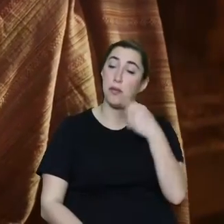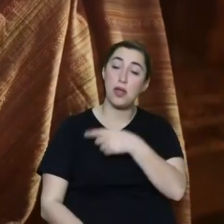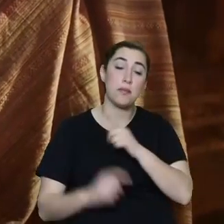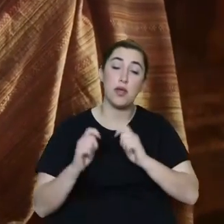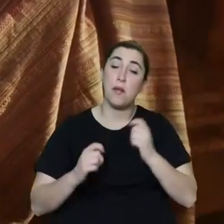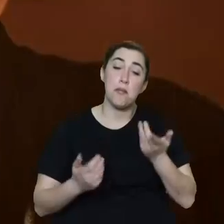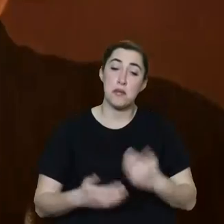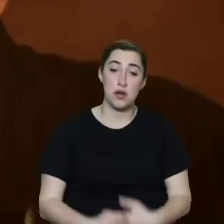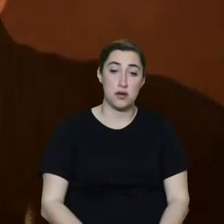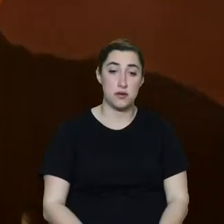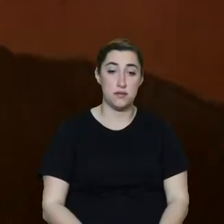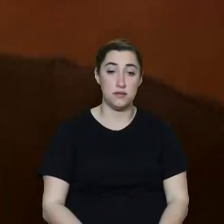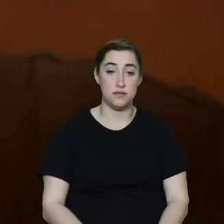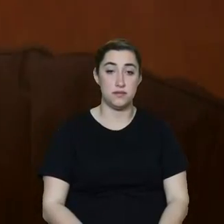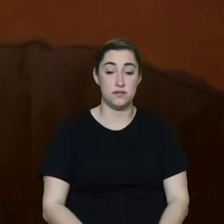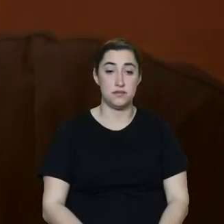Beyimdir Kadı efendi.